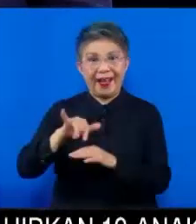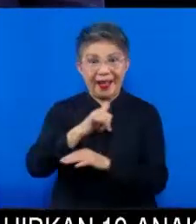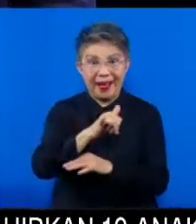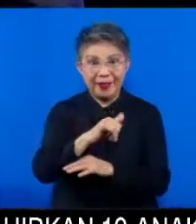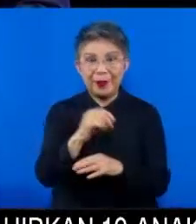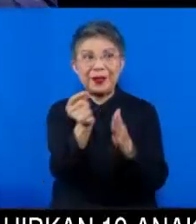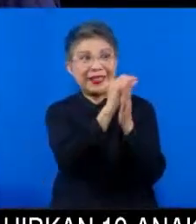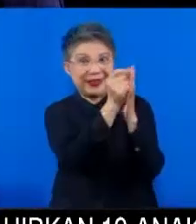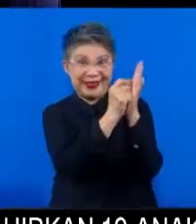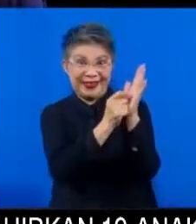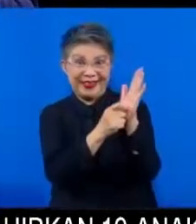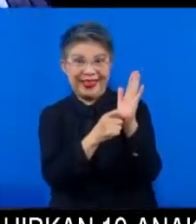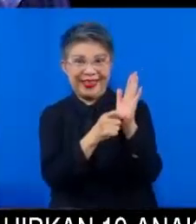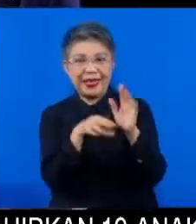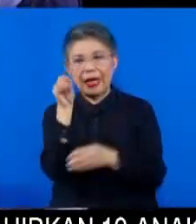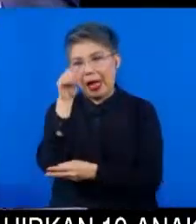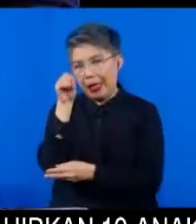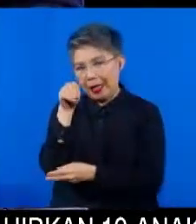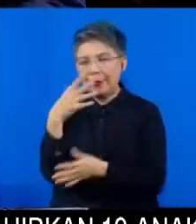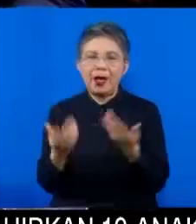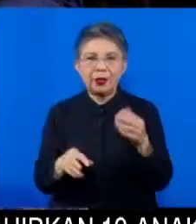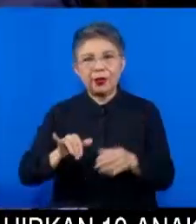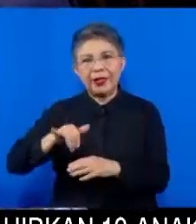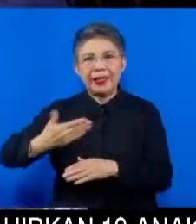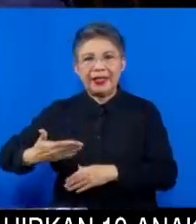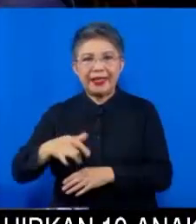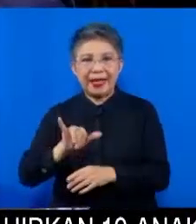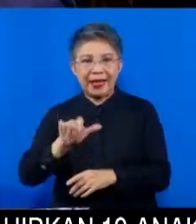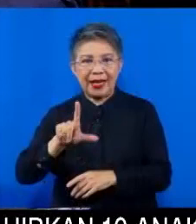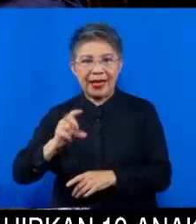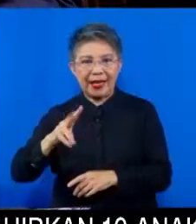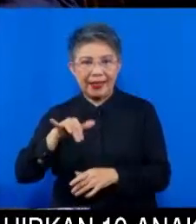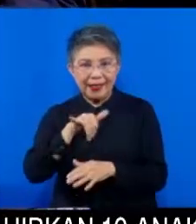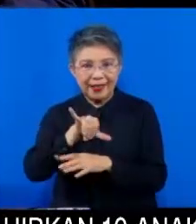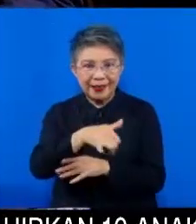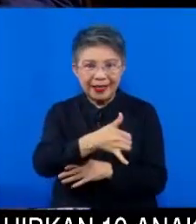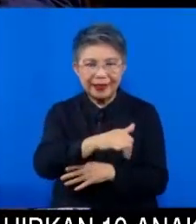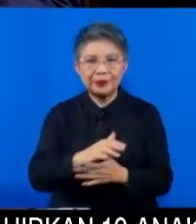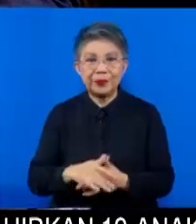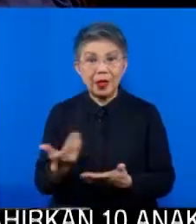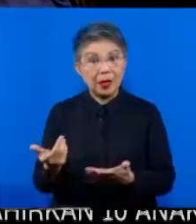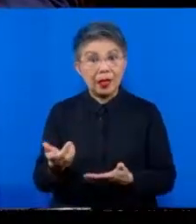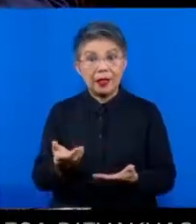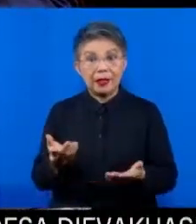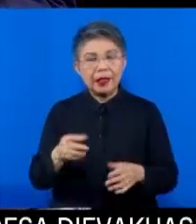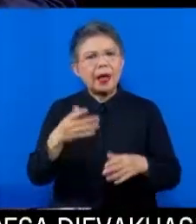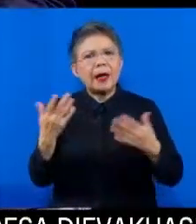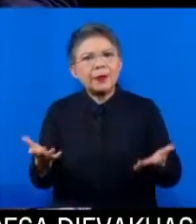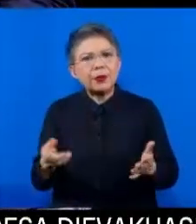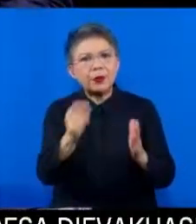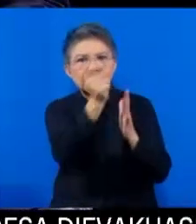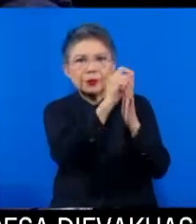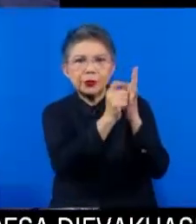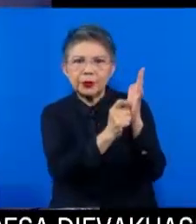warna mencolok dan bergambar ayam atau ikan lele. Namun apa pemirsa sudah tahu sosok di balik spanduk ikonik